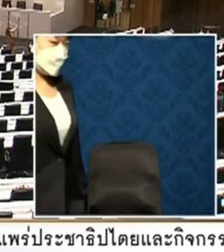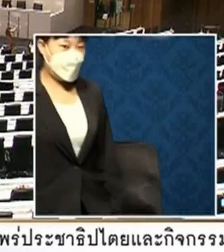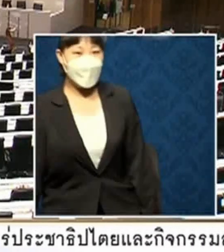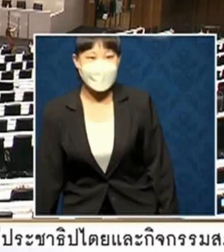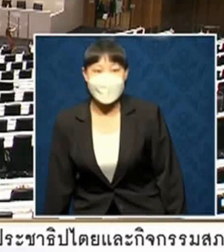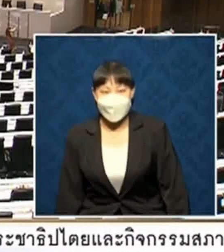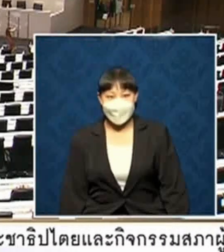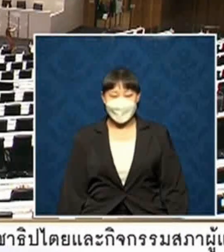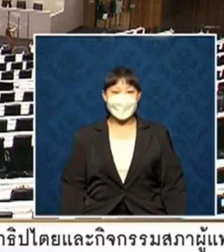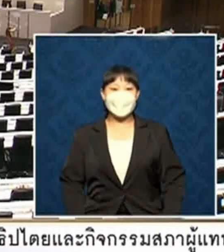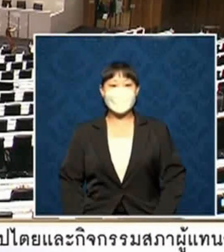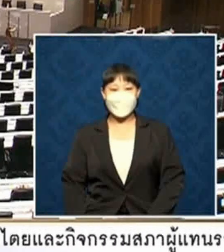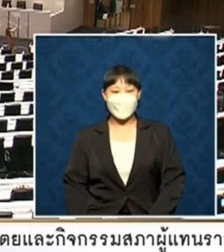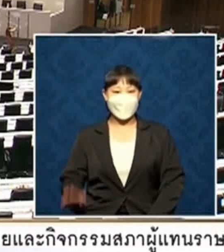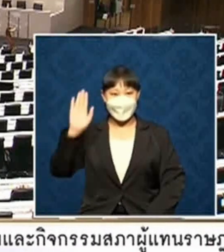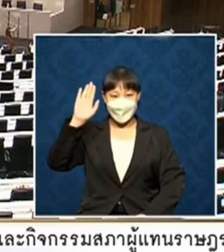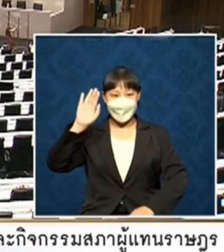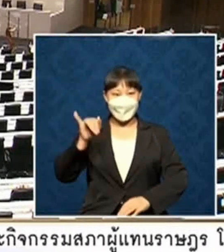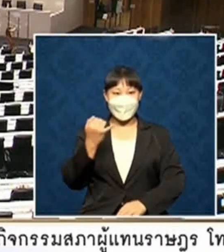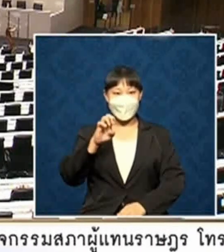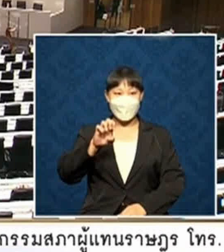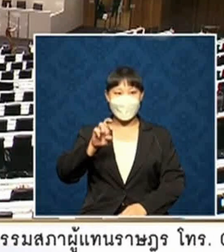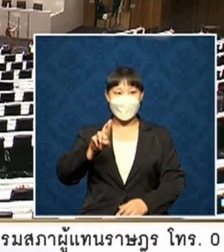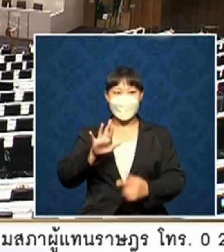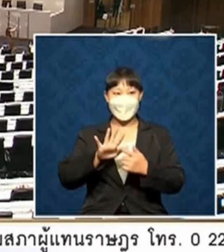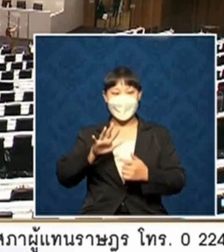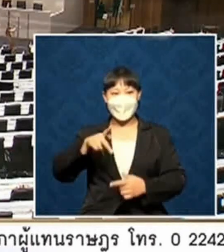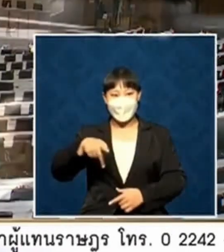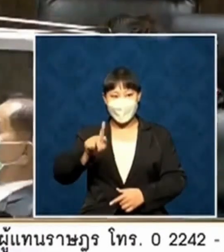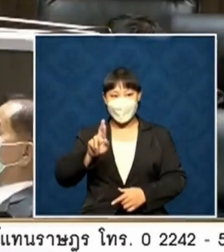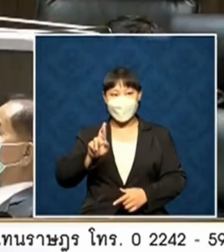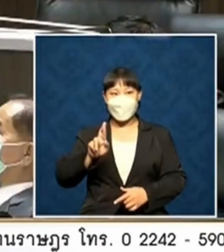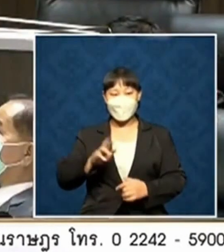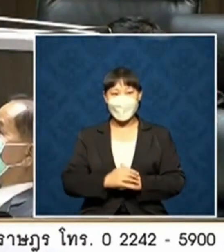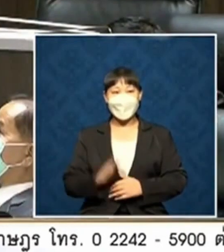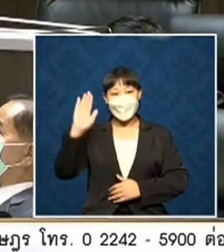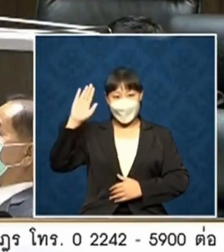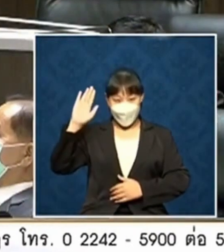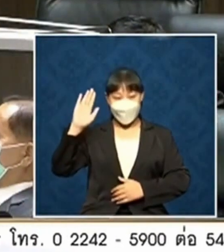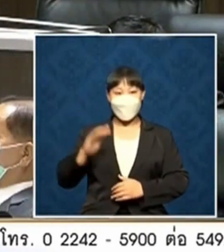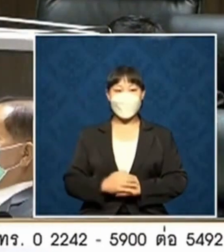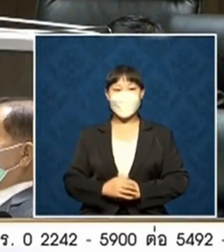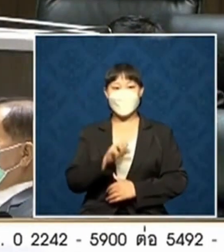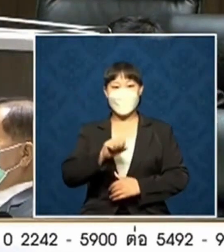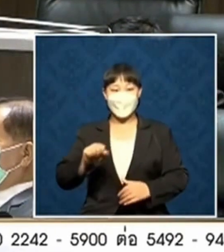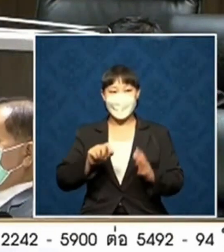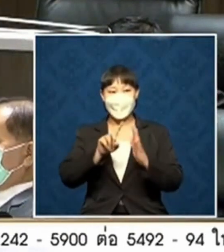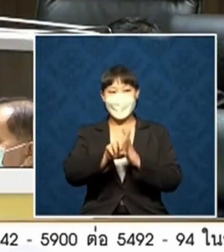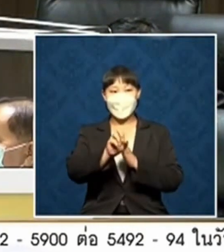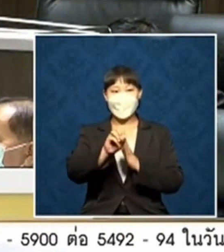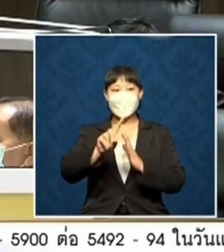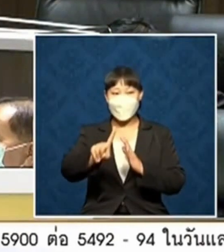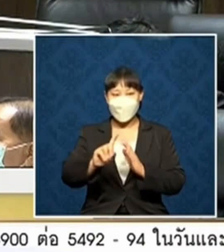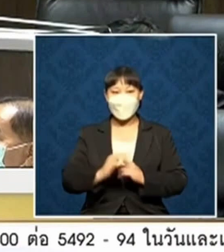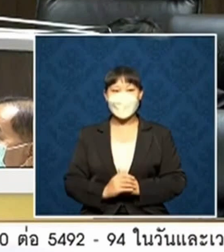ดิฉันจิราพรสินธุไพรส.ส.101พรรคเพื่อไทยค่ะดิฉันขอประท้วงผู้ที่อภิปรายค่ะดิฉันได้อภิปรายซักถ